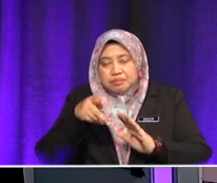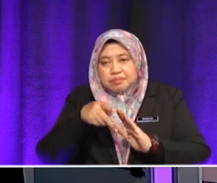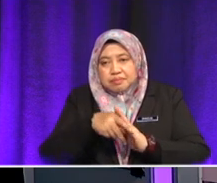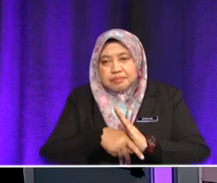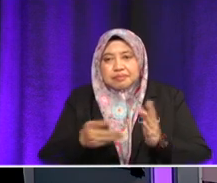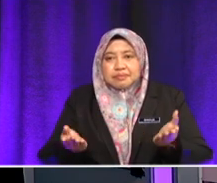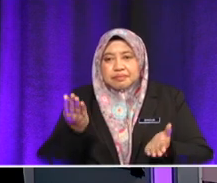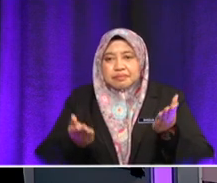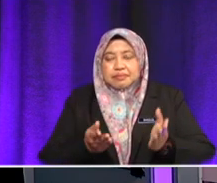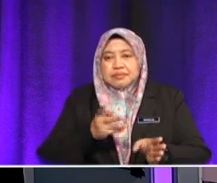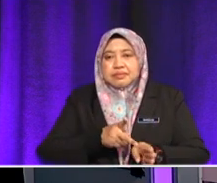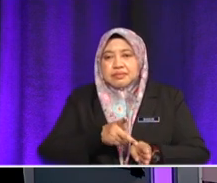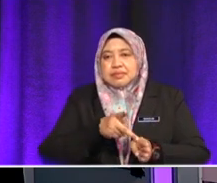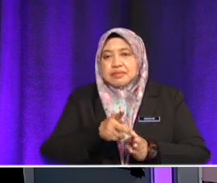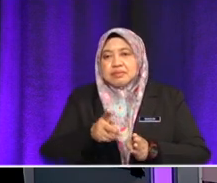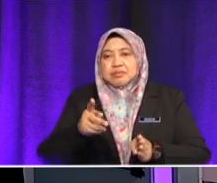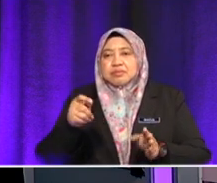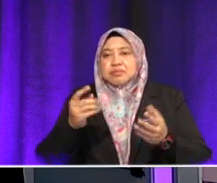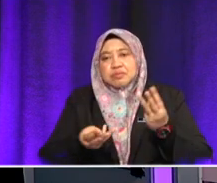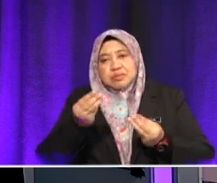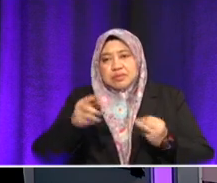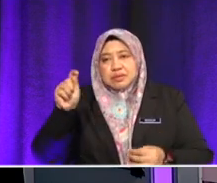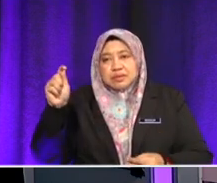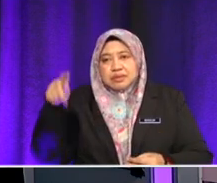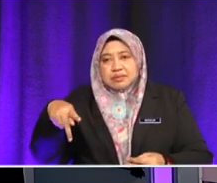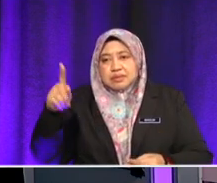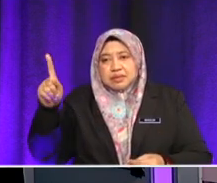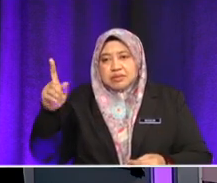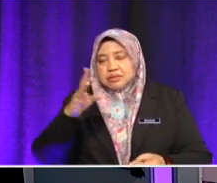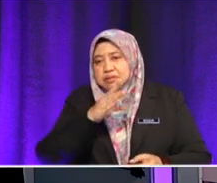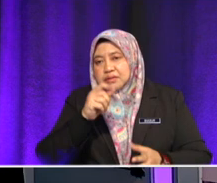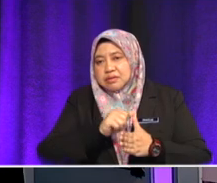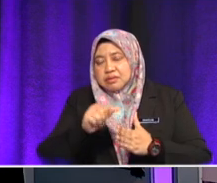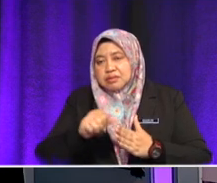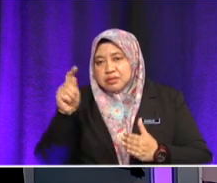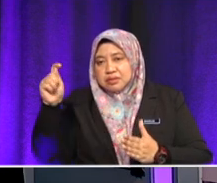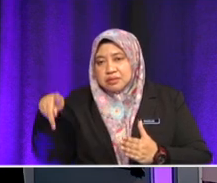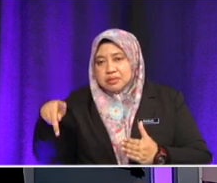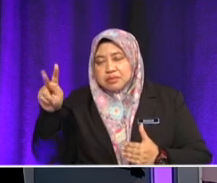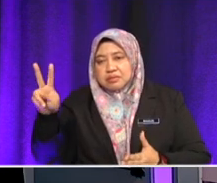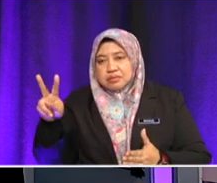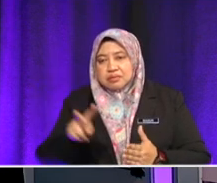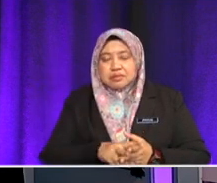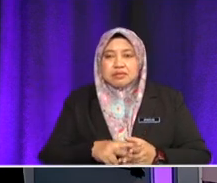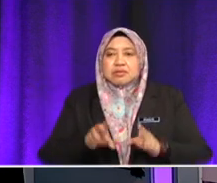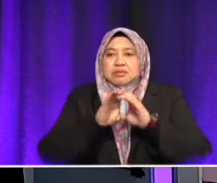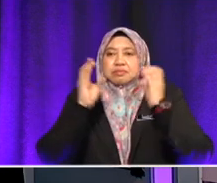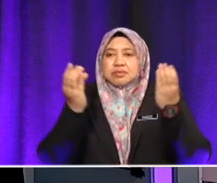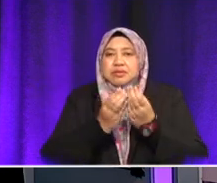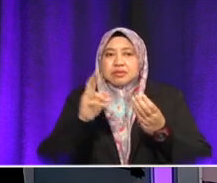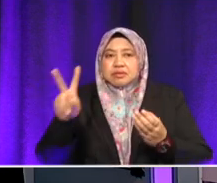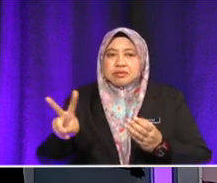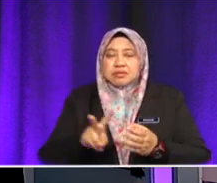tahap 1 ataupun 2 oke jadi saya teruskan pada kumpulan yang kedua